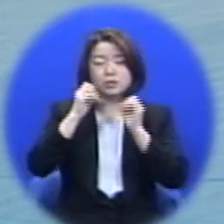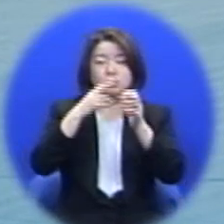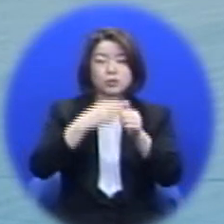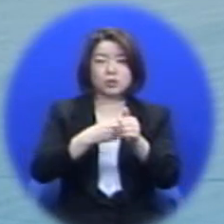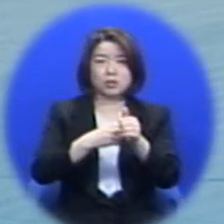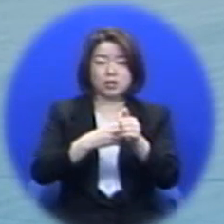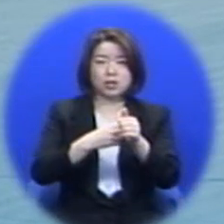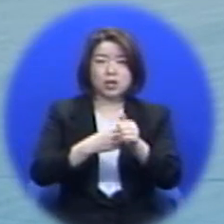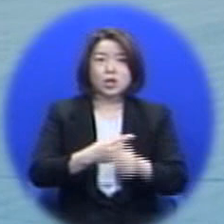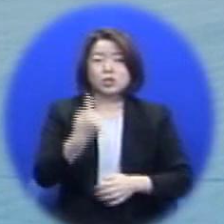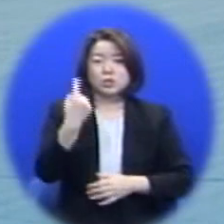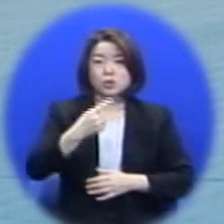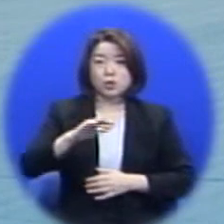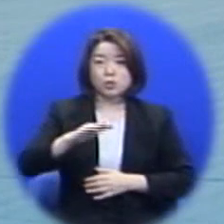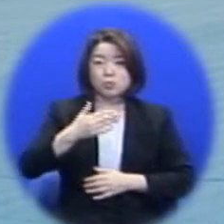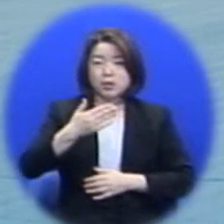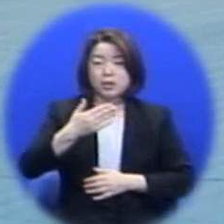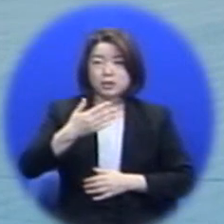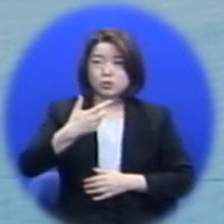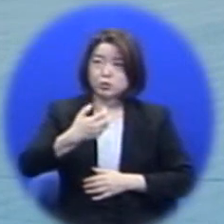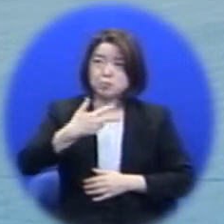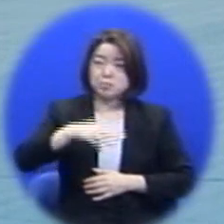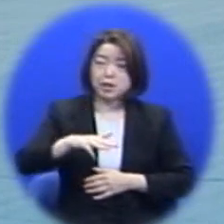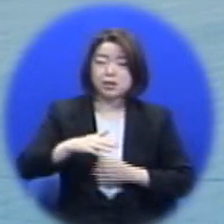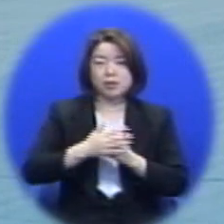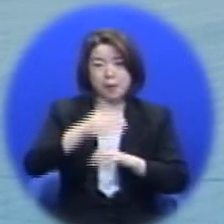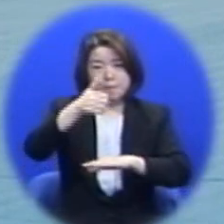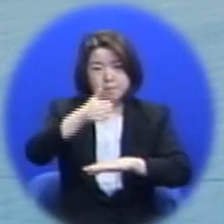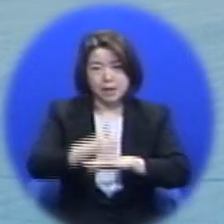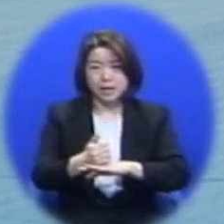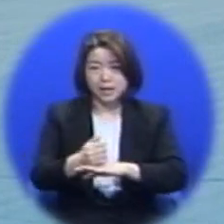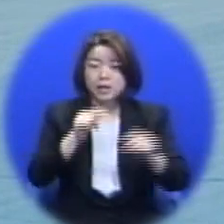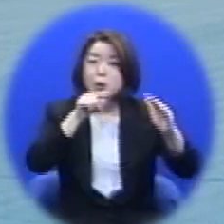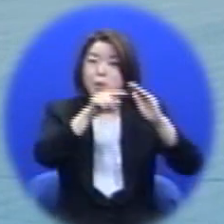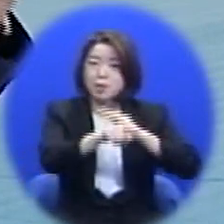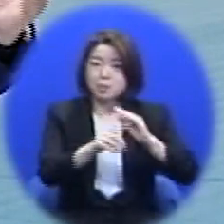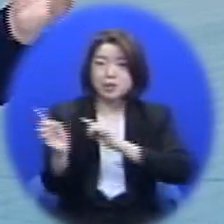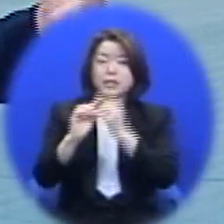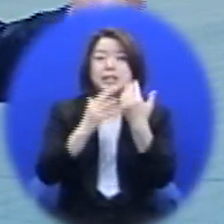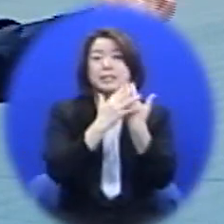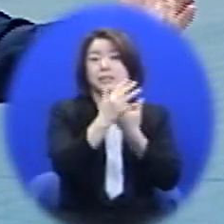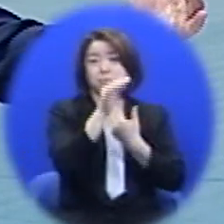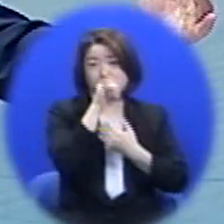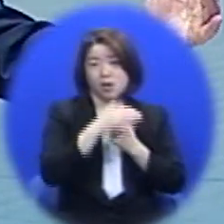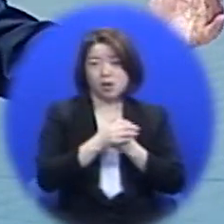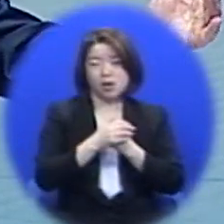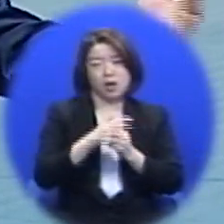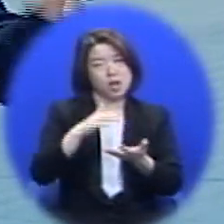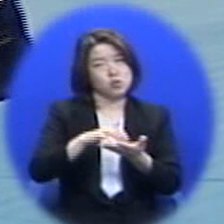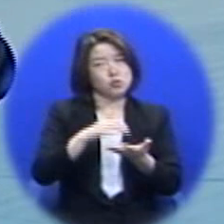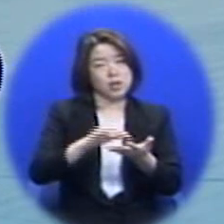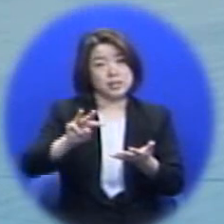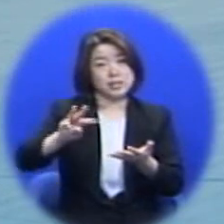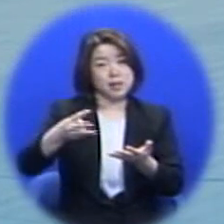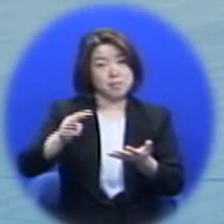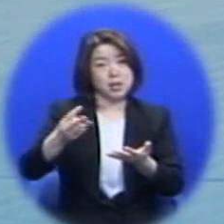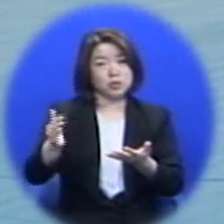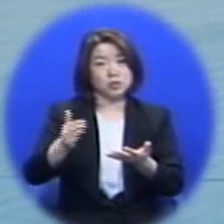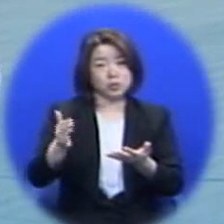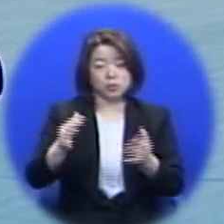1896년 말에 소래교회를 방문해서 집회를 했습니다. 한 300명의 교인들이